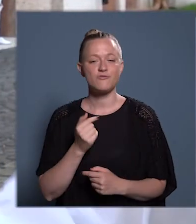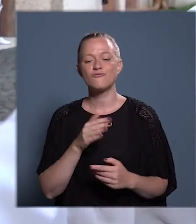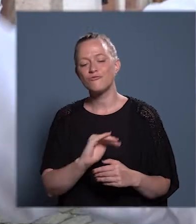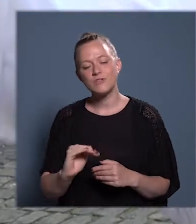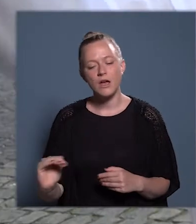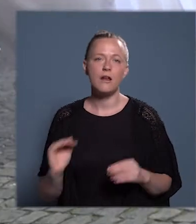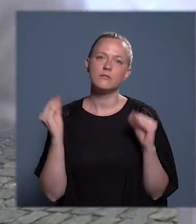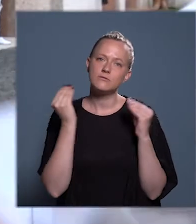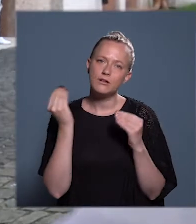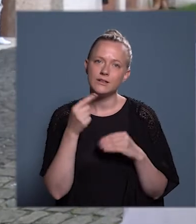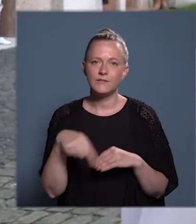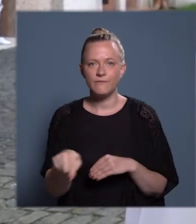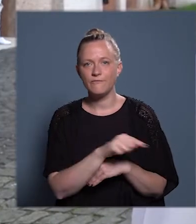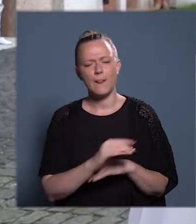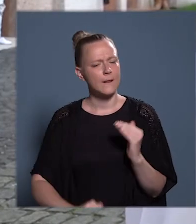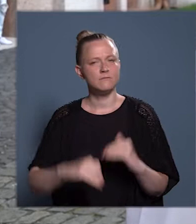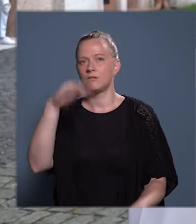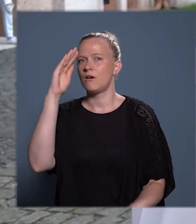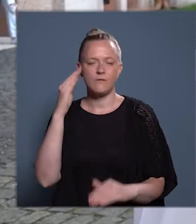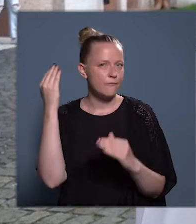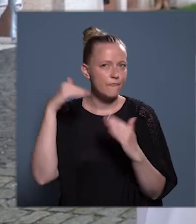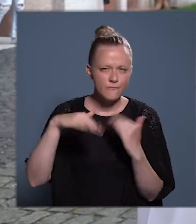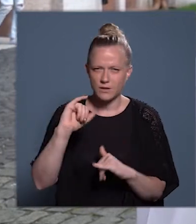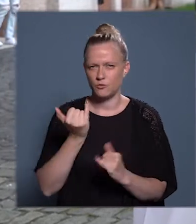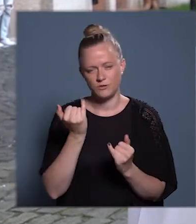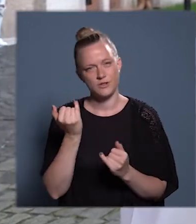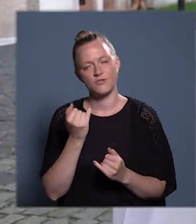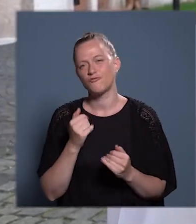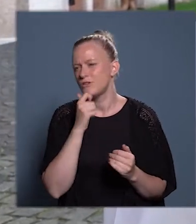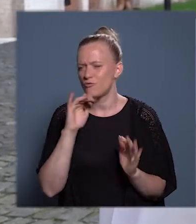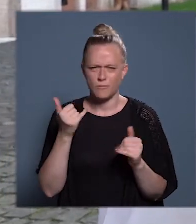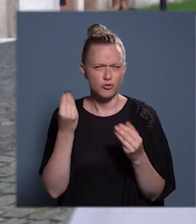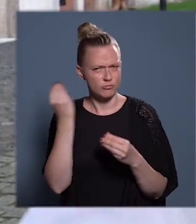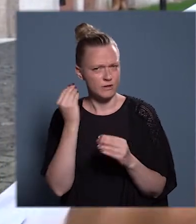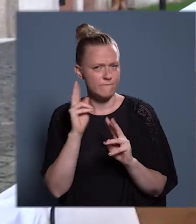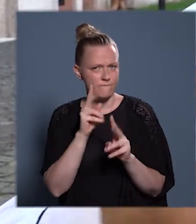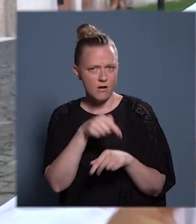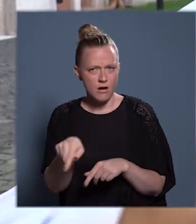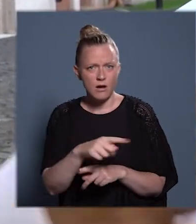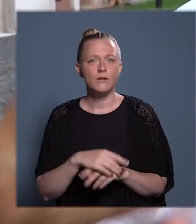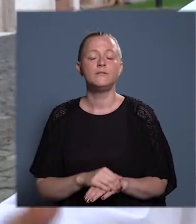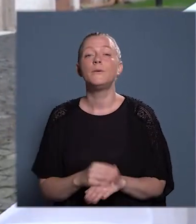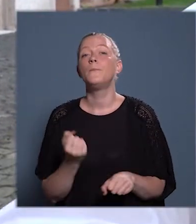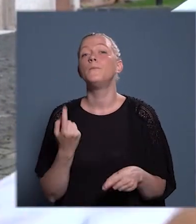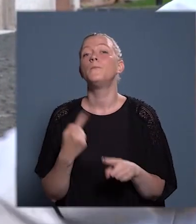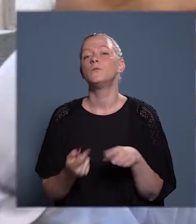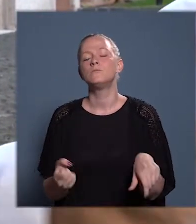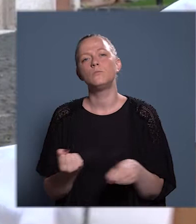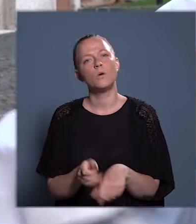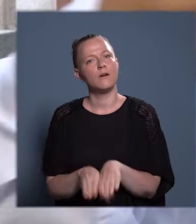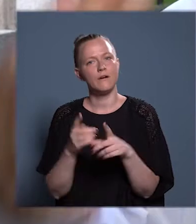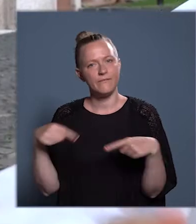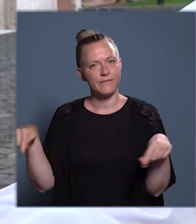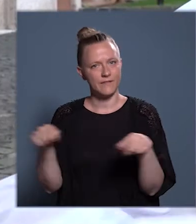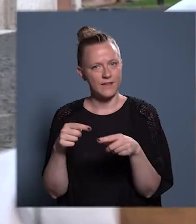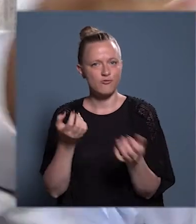tanítványokkal, kicsiktől nagyokig, felnőttekig, idősebbek is vannak, és hát a kollégákkal is készülnünk kellünk, mert van ez a